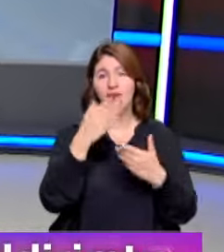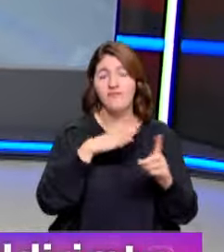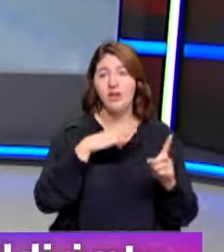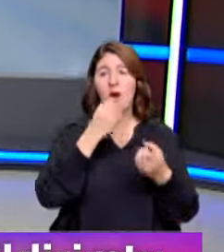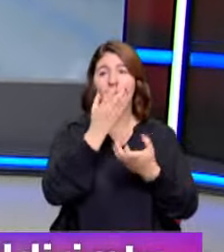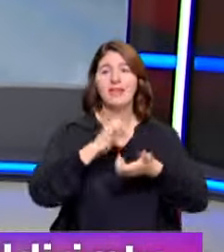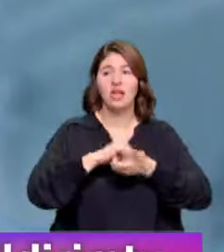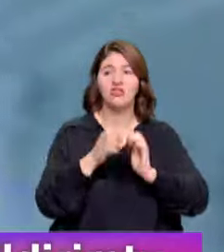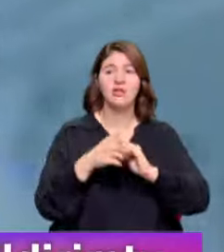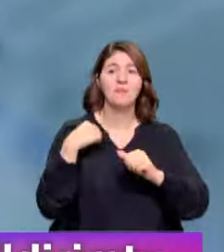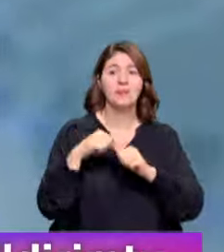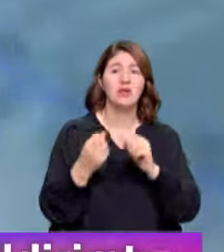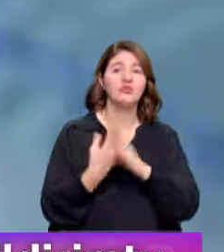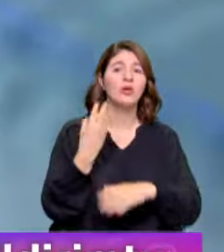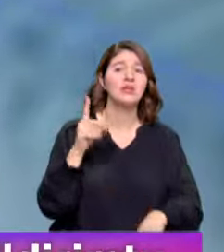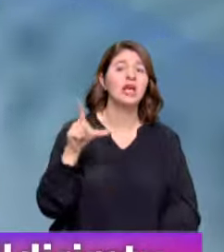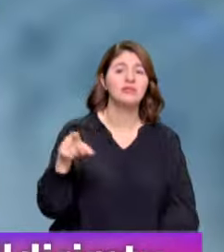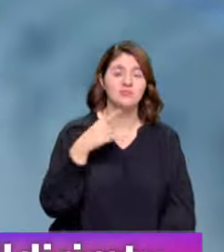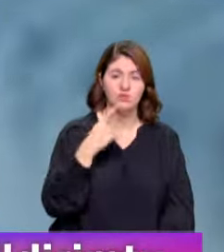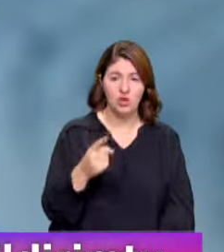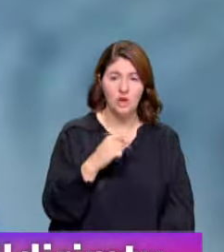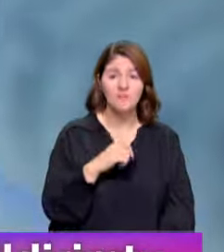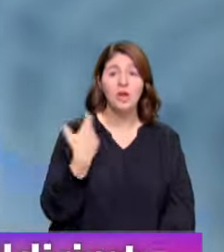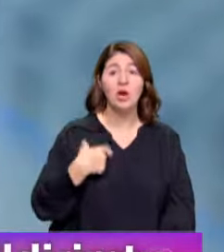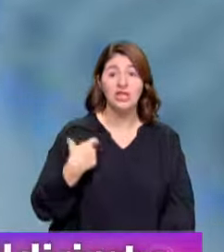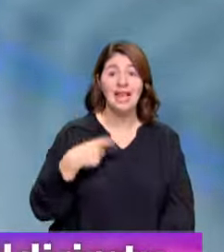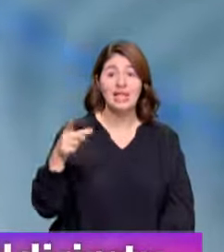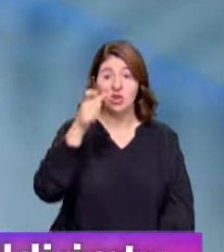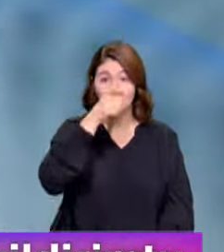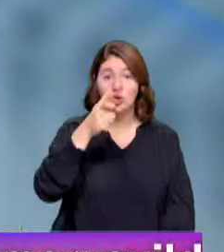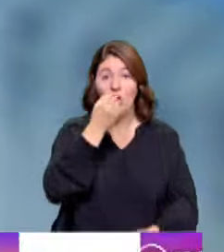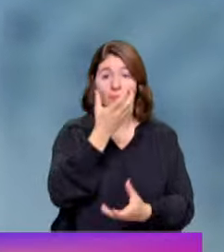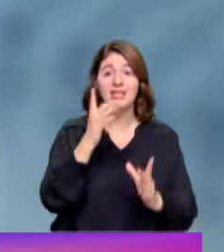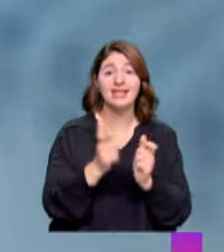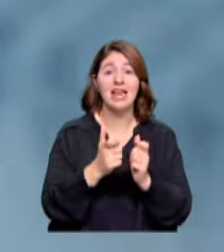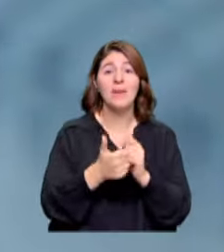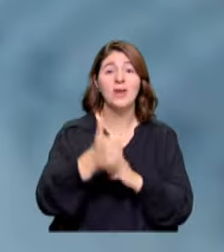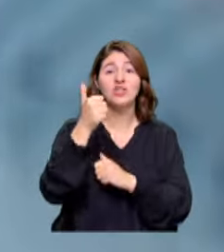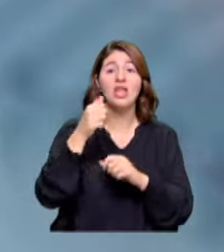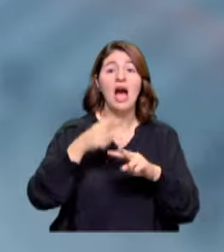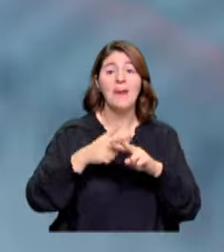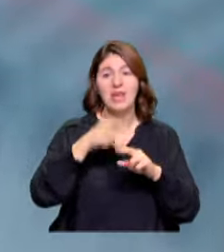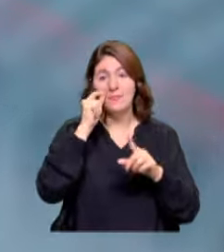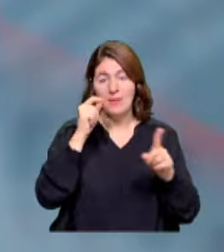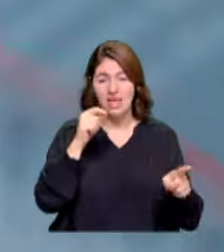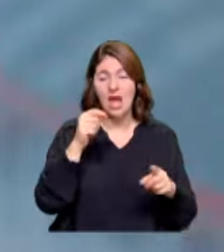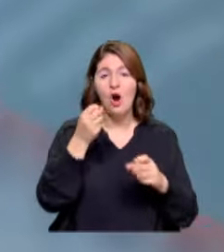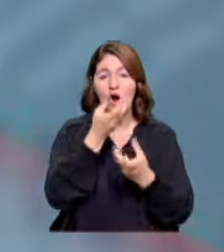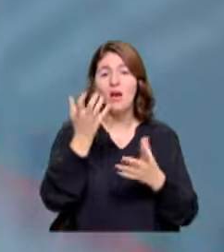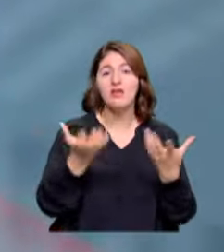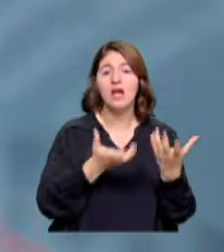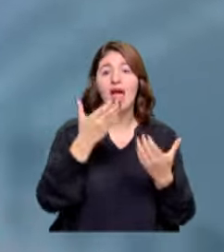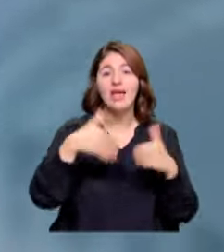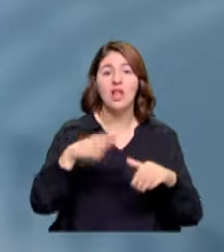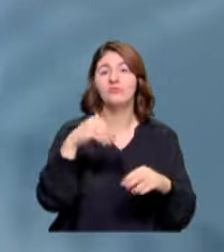Orman Teşkilatı yeniden yapılandırılmalı diyor. Özellikle Türkiye Ormancılar Derneği Başkanı Ahmet Hüsrev Özkaya orman